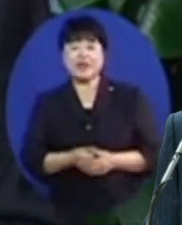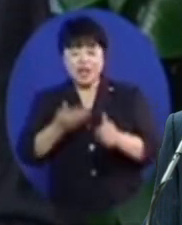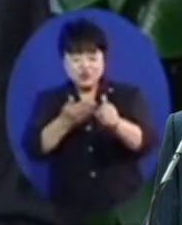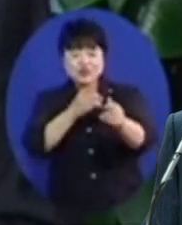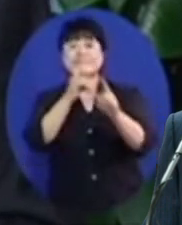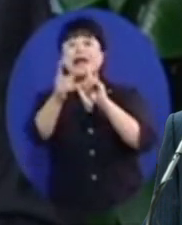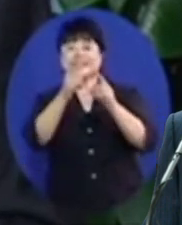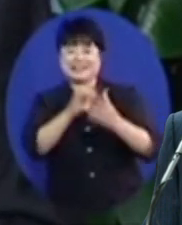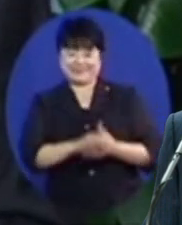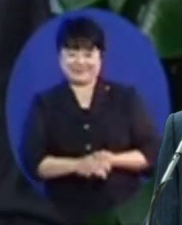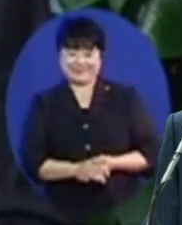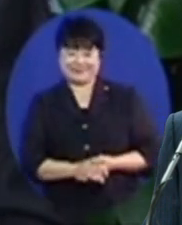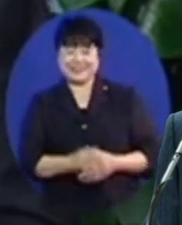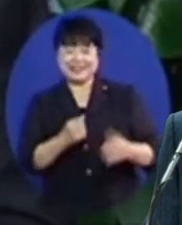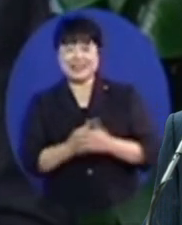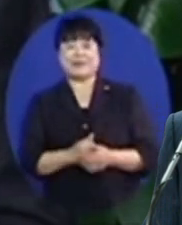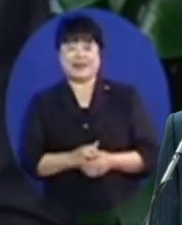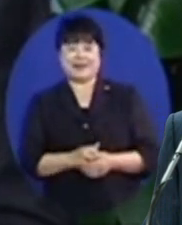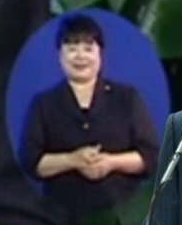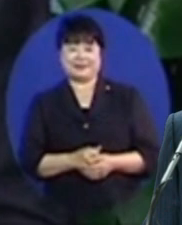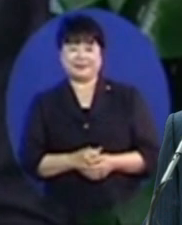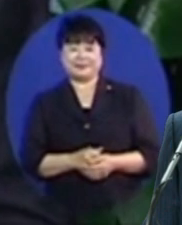것입니다. 그러므로 아예